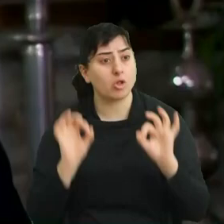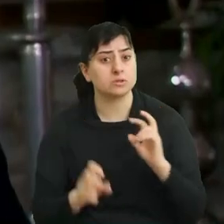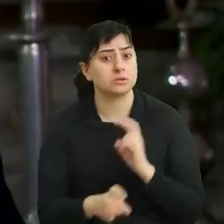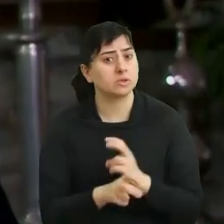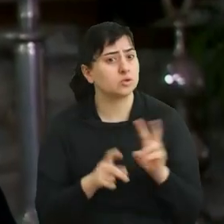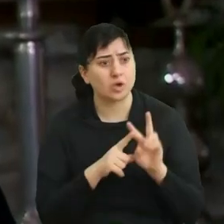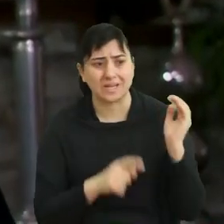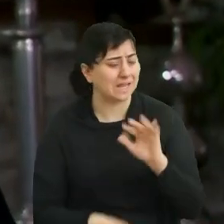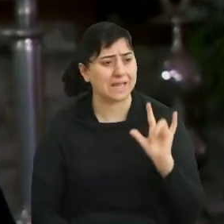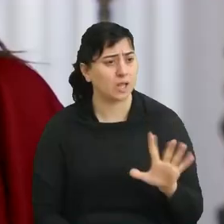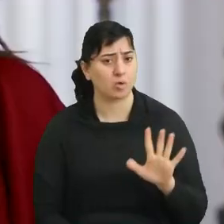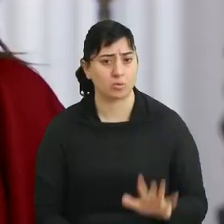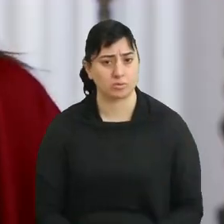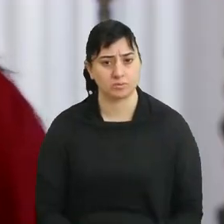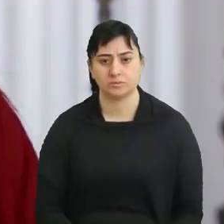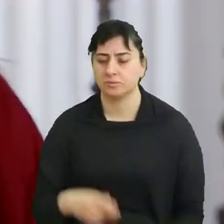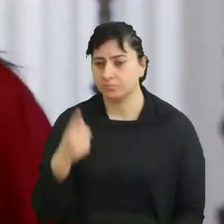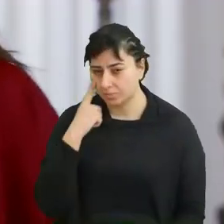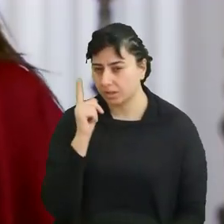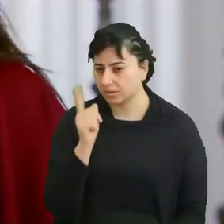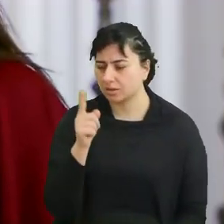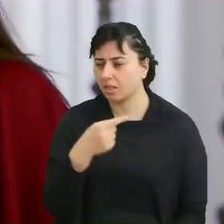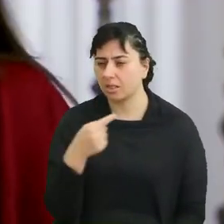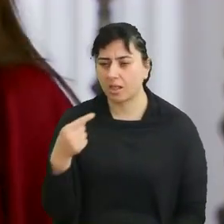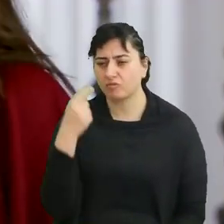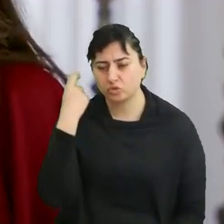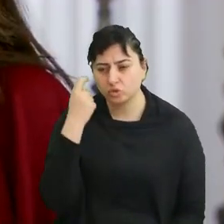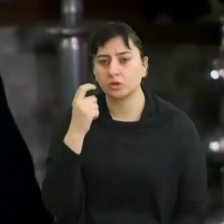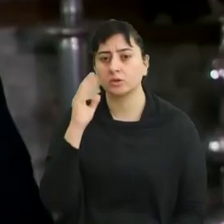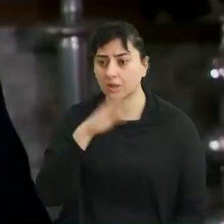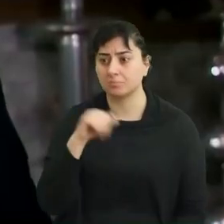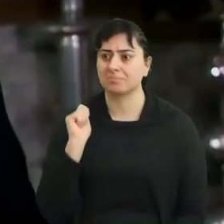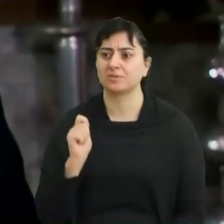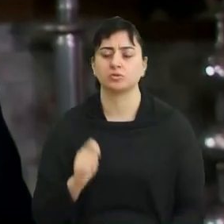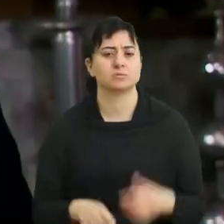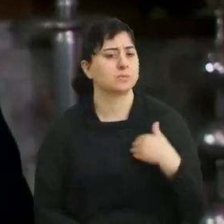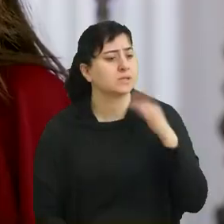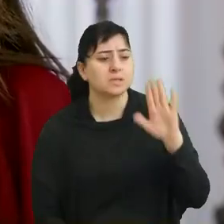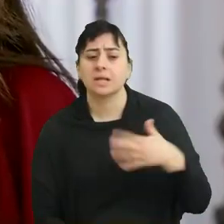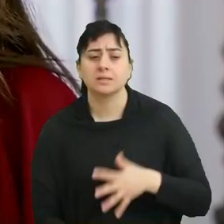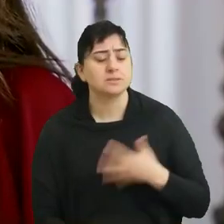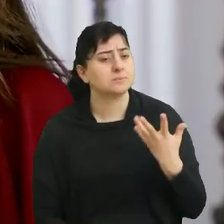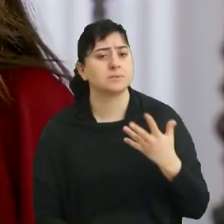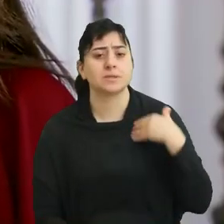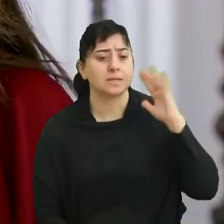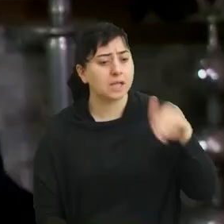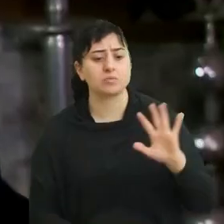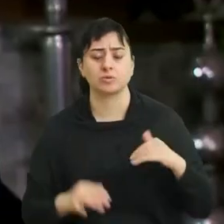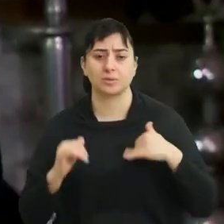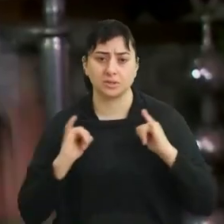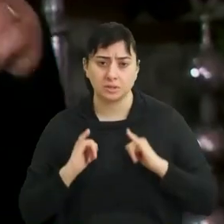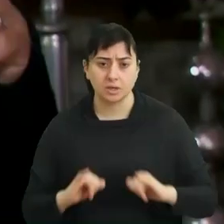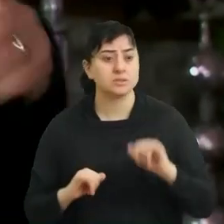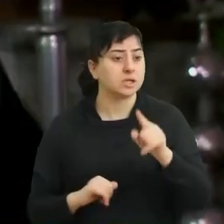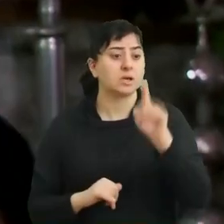ya. Nurhan'ın ne işi var orada? Bak yine negatifsin, çağırıyorsun. Yahu çağırmayalım. Çağırmadığım için de